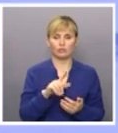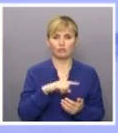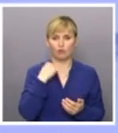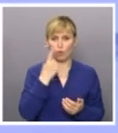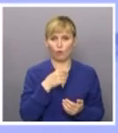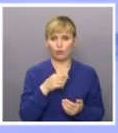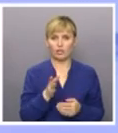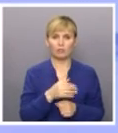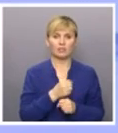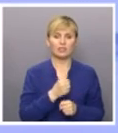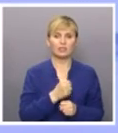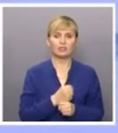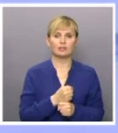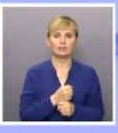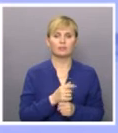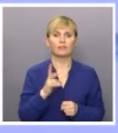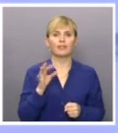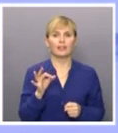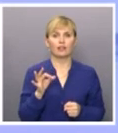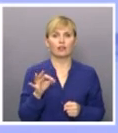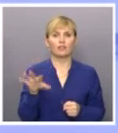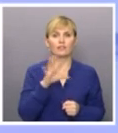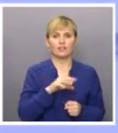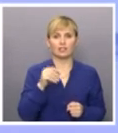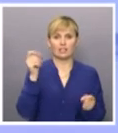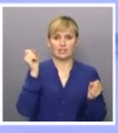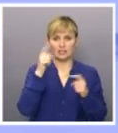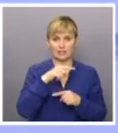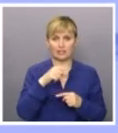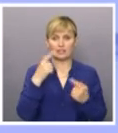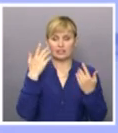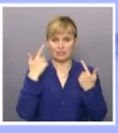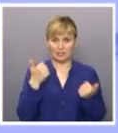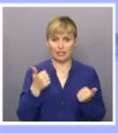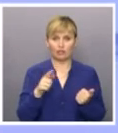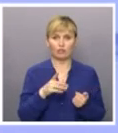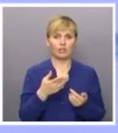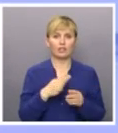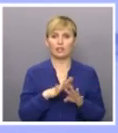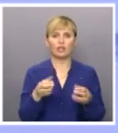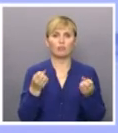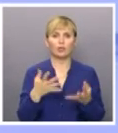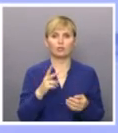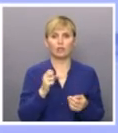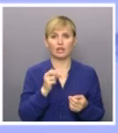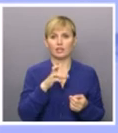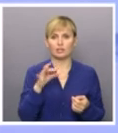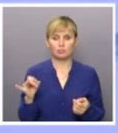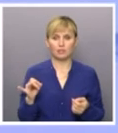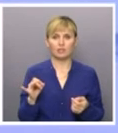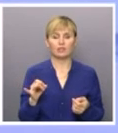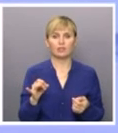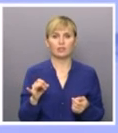фантастическая цифра. Но всем известен, значит, непростой нрав Каспия, постоянно очень напряженный штормовой и ветровой